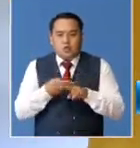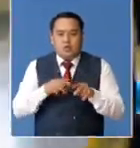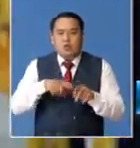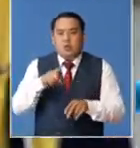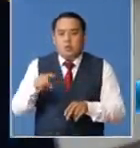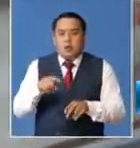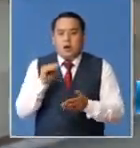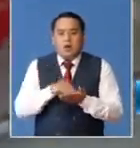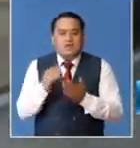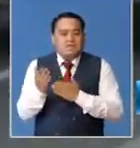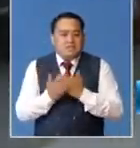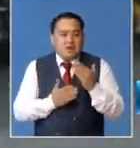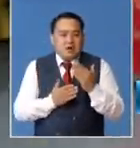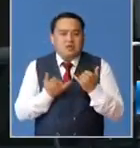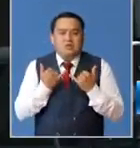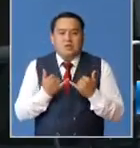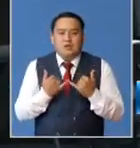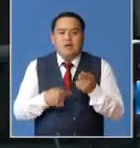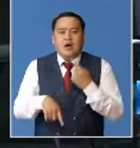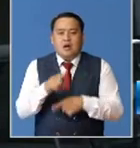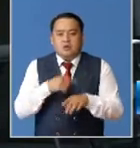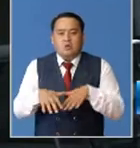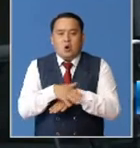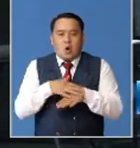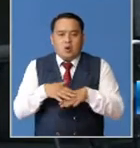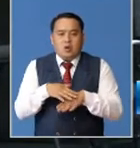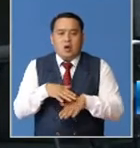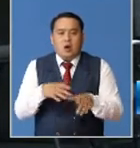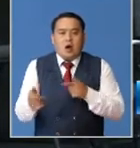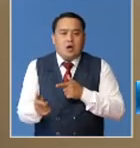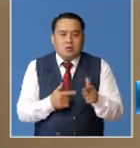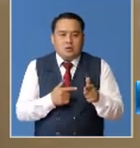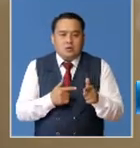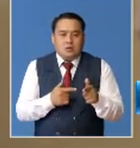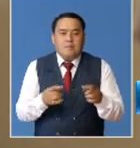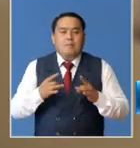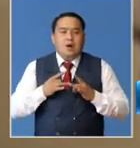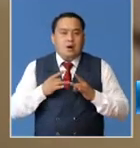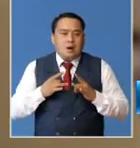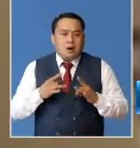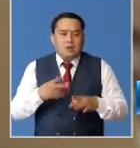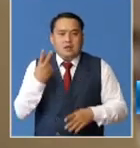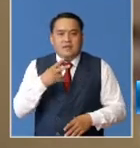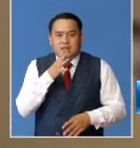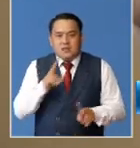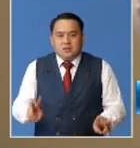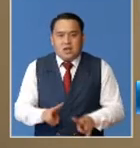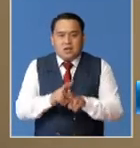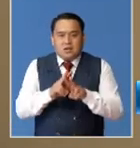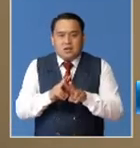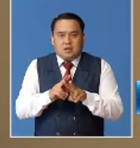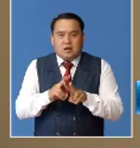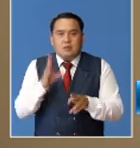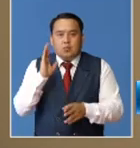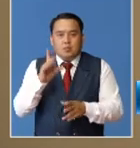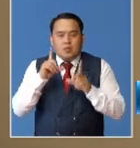номера оценен высоко. Сейчас по возвращению на родину Бекзат готовится к юбилейному концерту в честь 20-летия столицы.